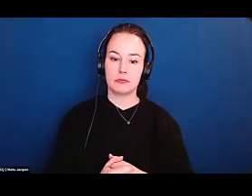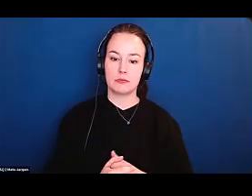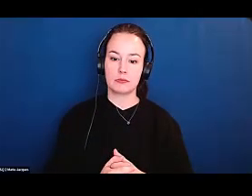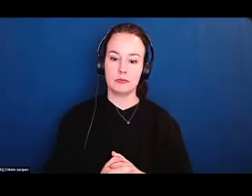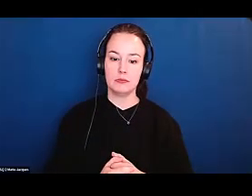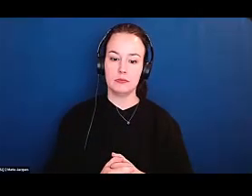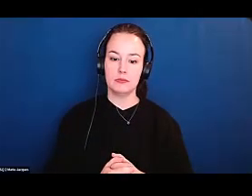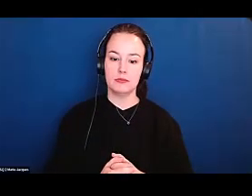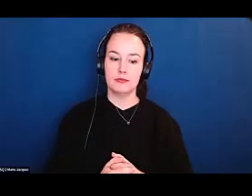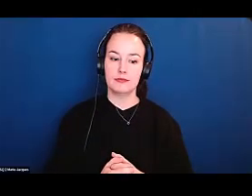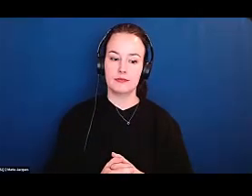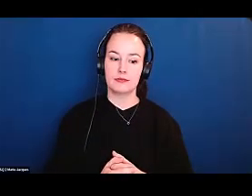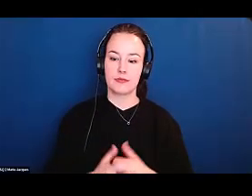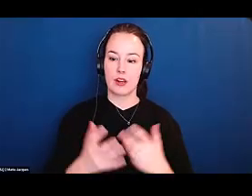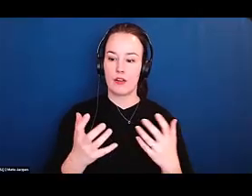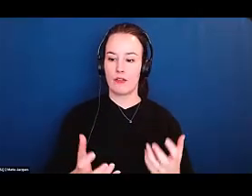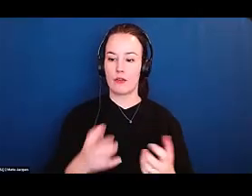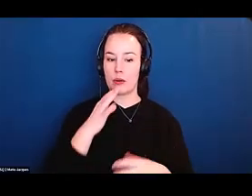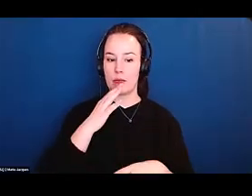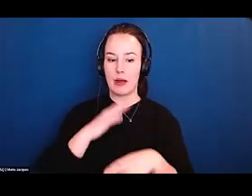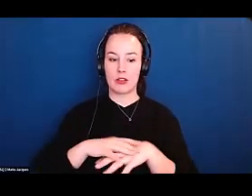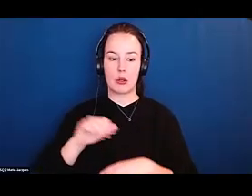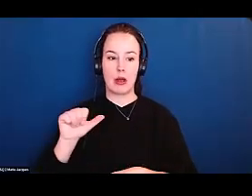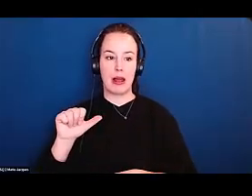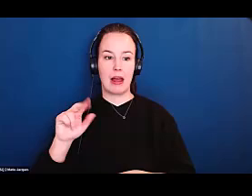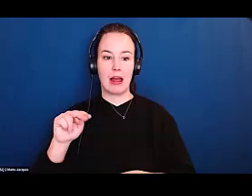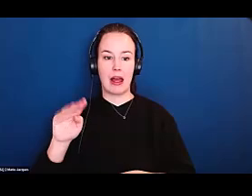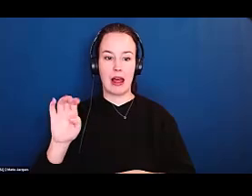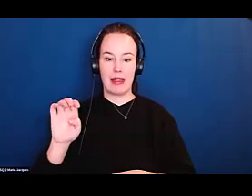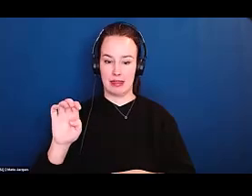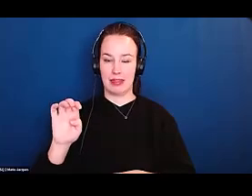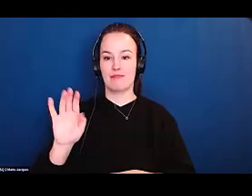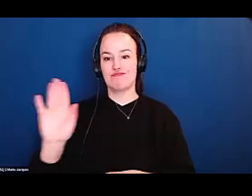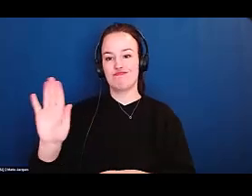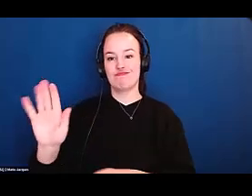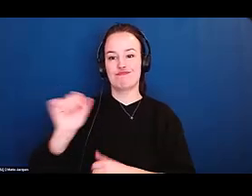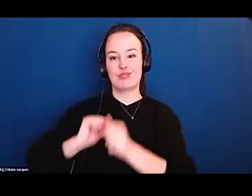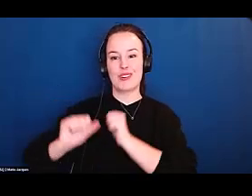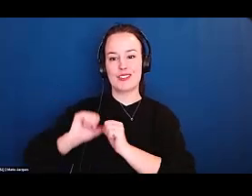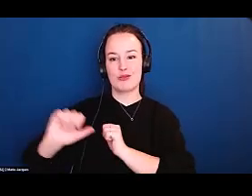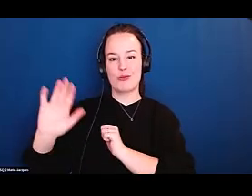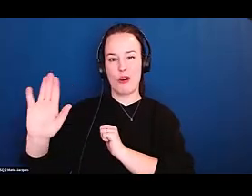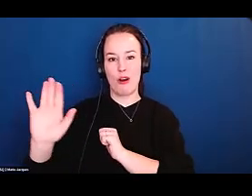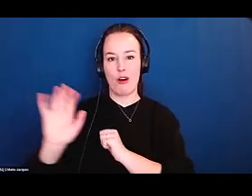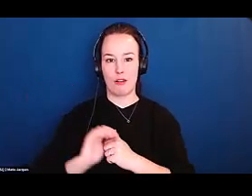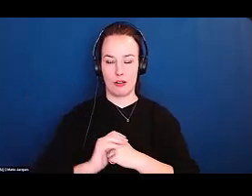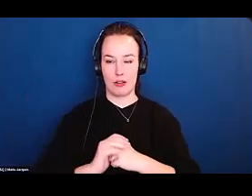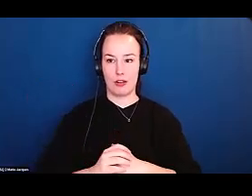Nous voudrions donc vous présenter Anne, partager un peu une histoire.